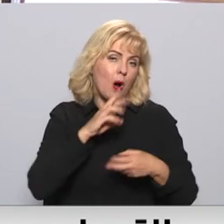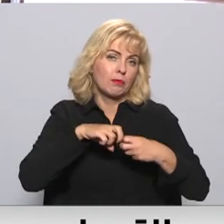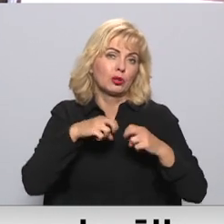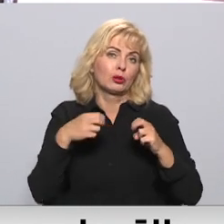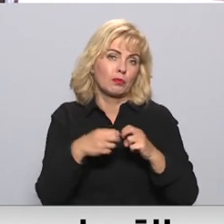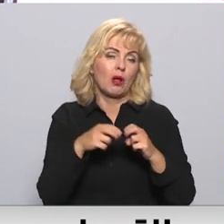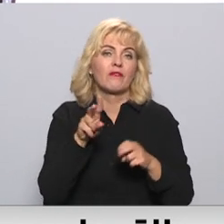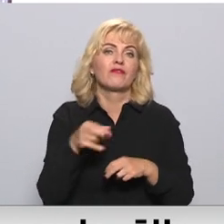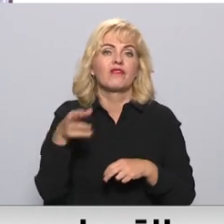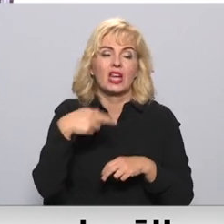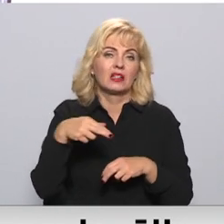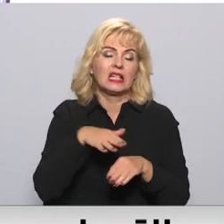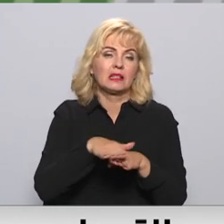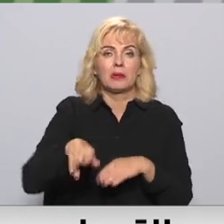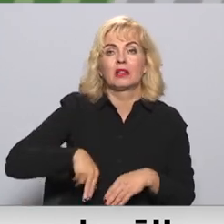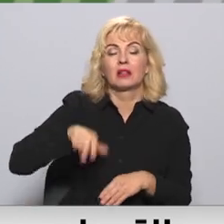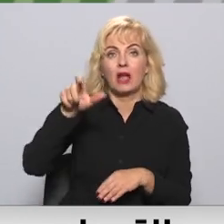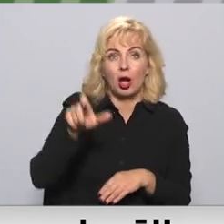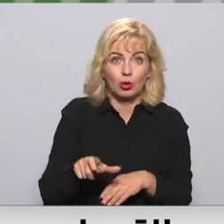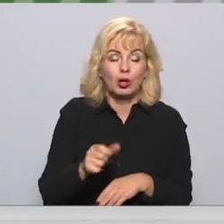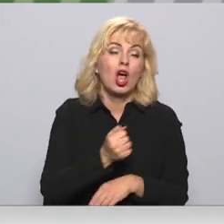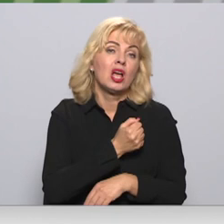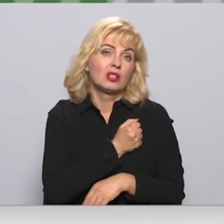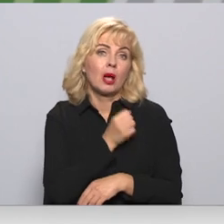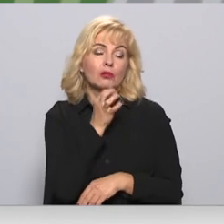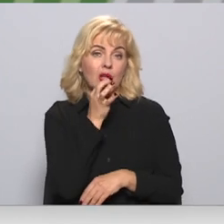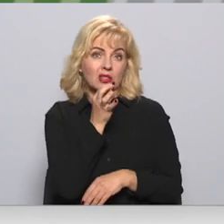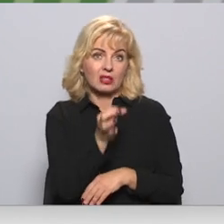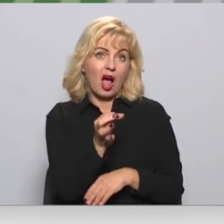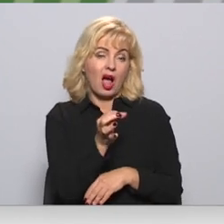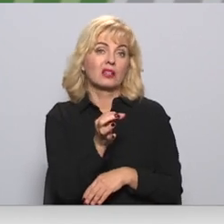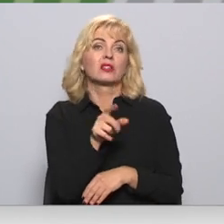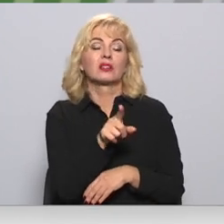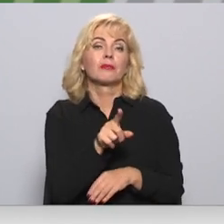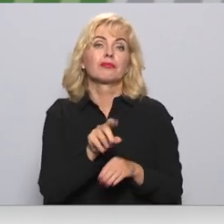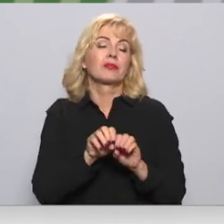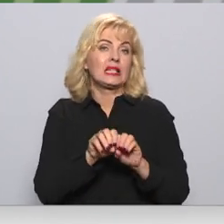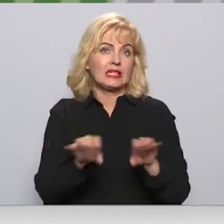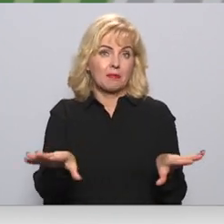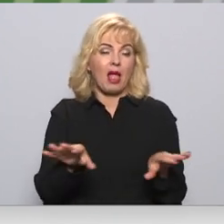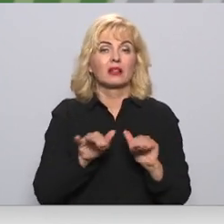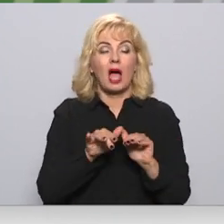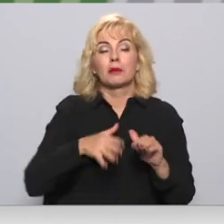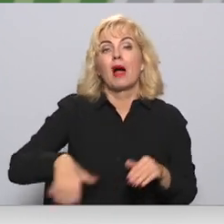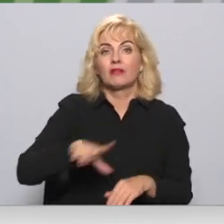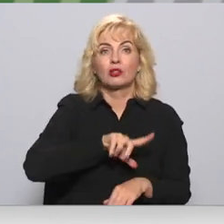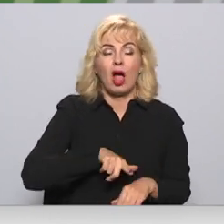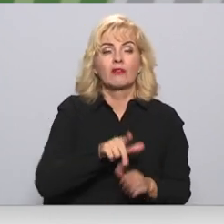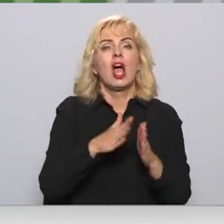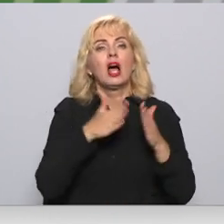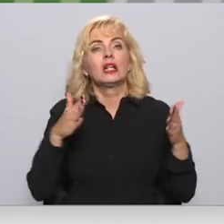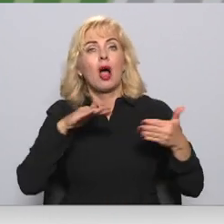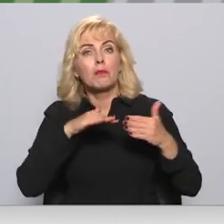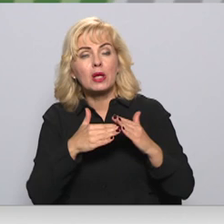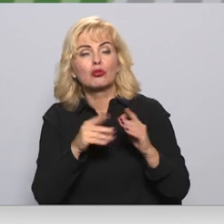secina vides dienesta izpilddirektore. Diemžēl jāsaka, ka šis darbības ir izplatīts visā Latvijā, gan lielās pilsētās,